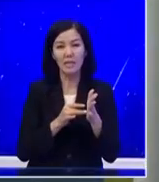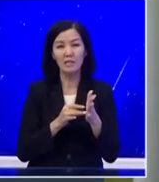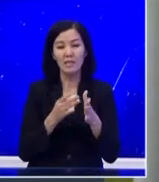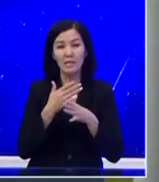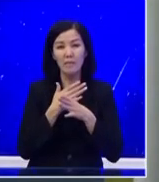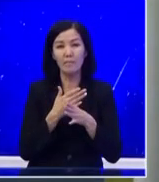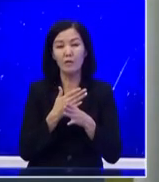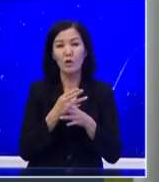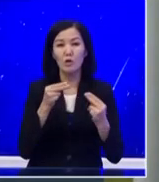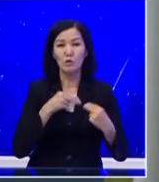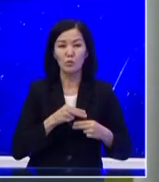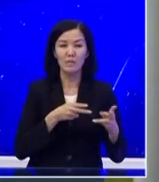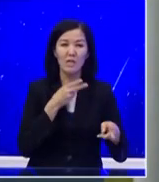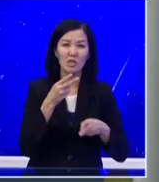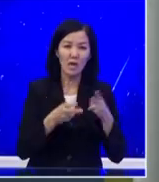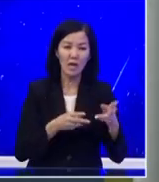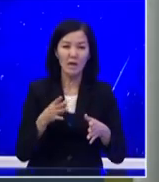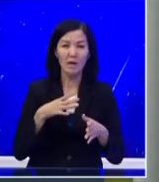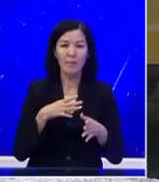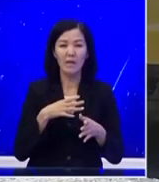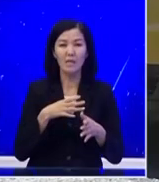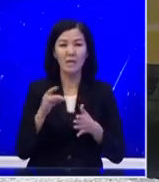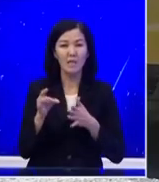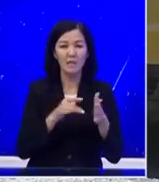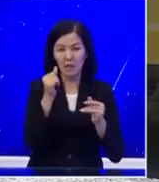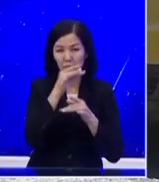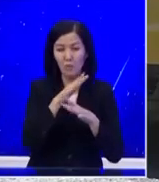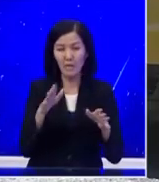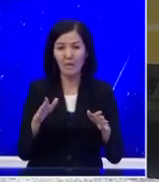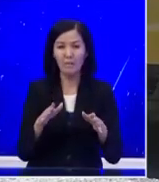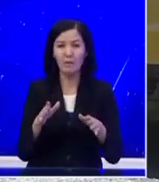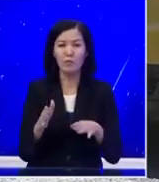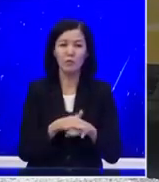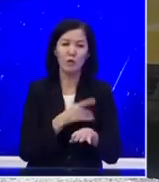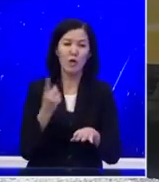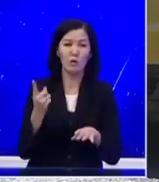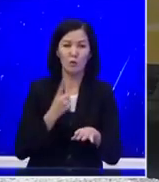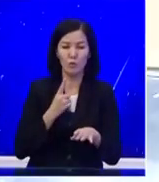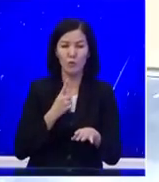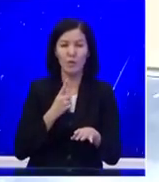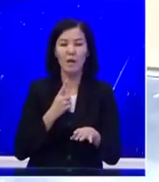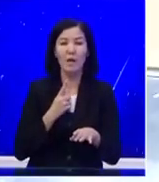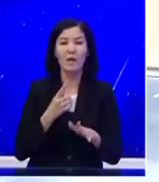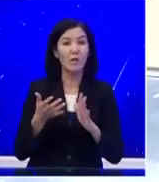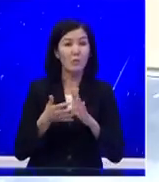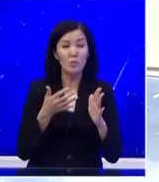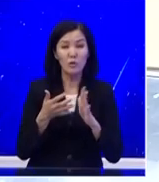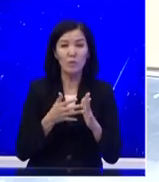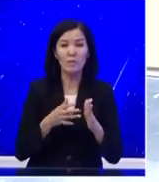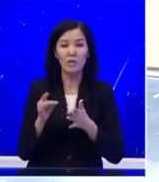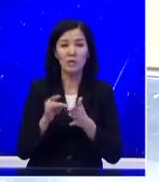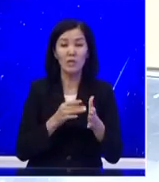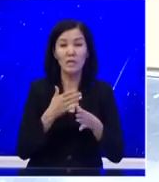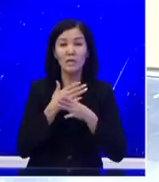айтуда. Үздіксіз түсетін қоңырауларға уақытылы жетуге фельдшерлер физикалық тұрғыда үлгермейді. Өйткені облыстық жедел